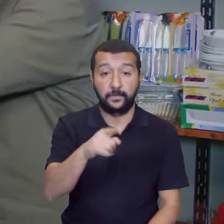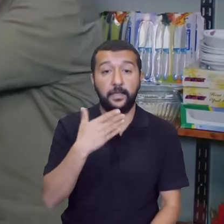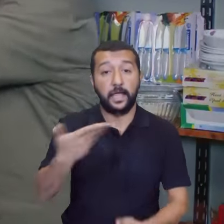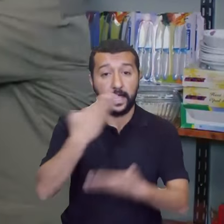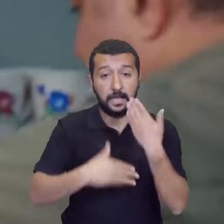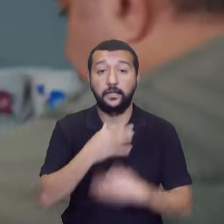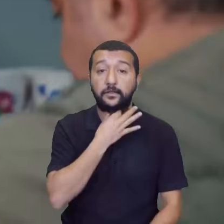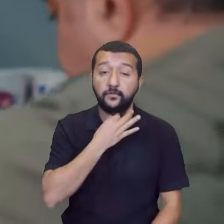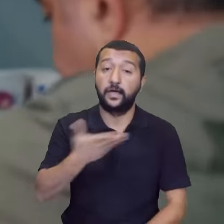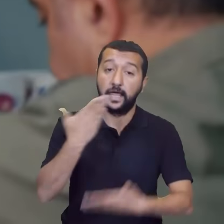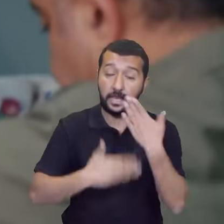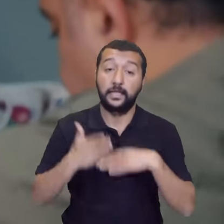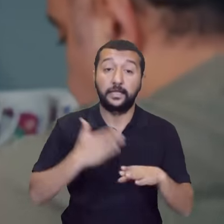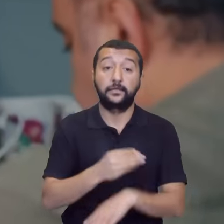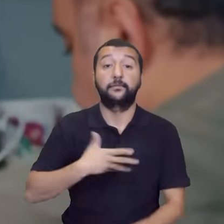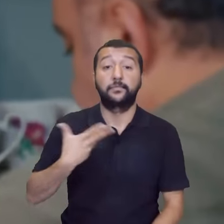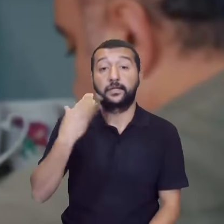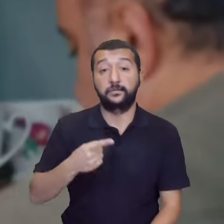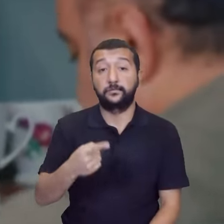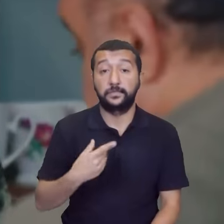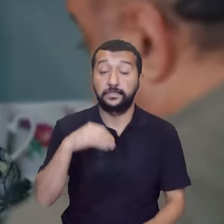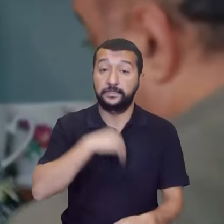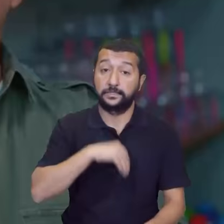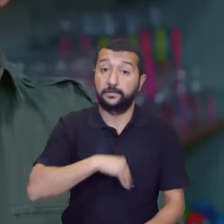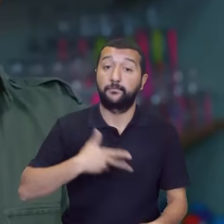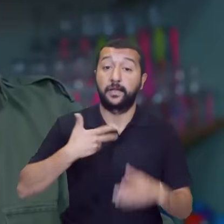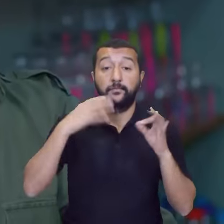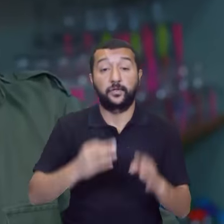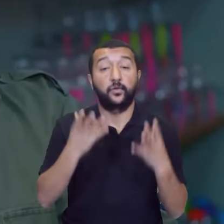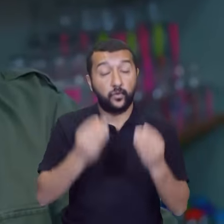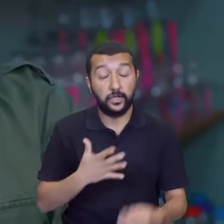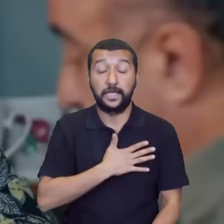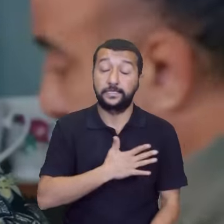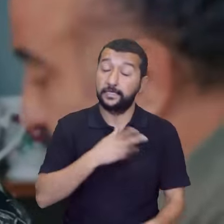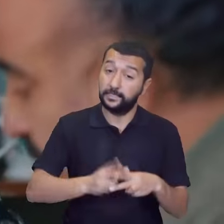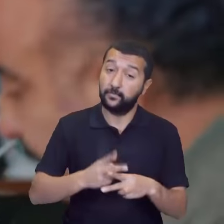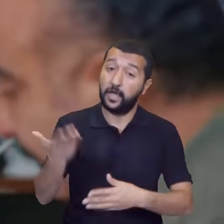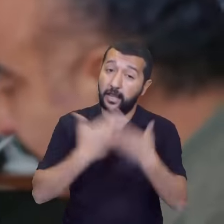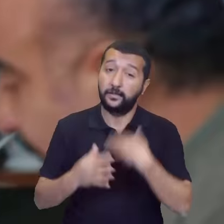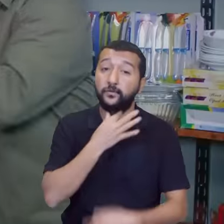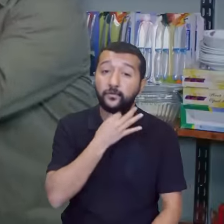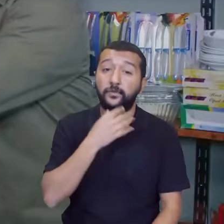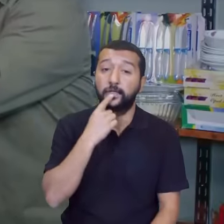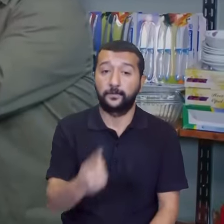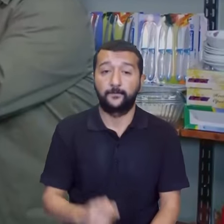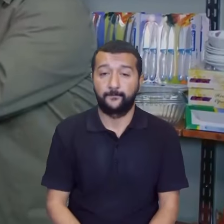Hadi anlat lütfen. Anlat artık çatlayacağım. Bak karnımda kelebekler falan düşüyor şu anda. Ne olur çok heyecanlandım. Anlatır mısın artık lütfen